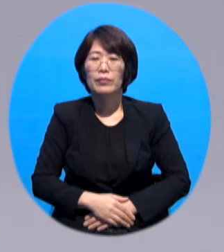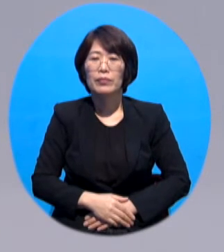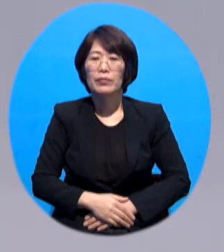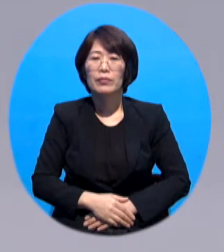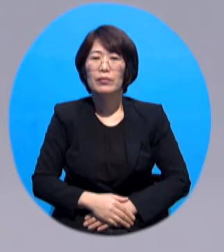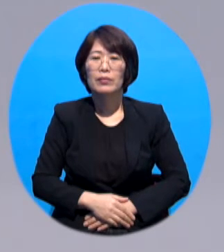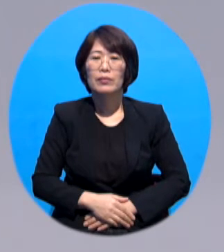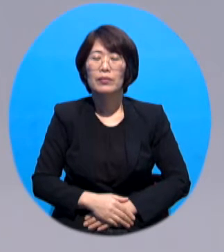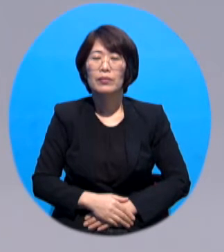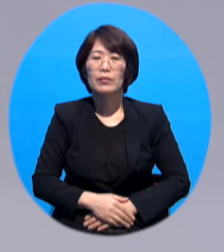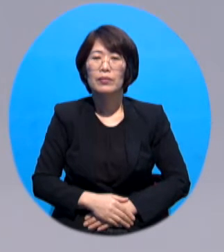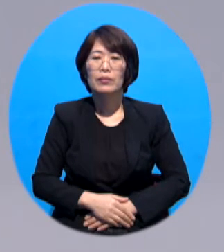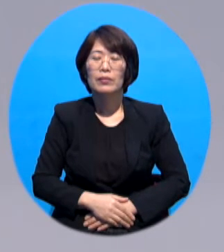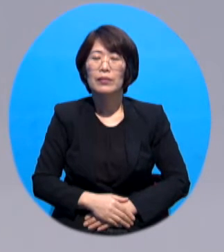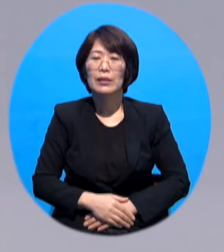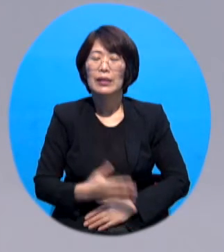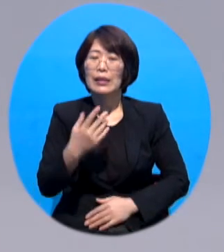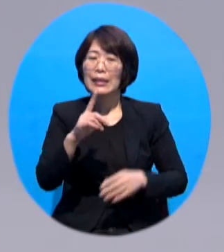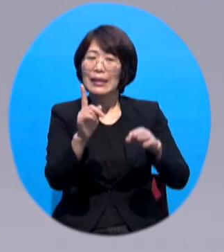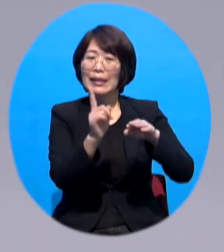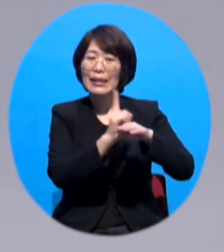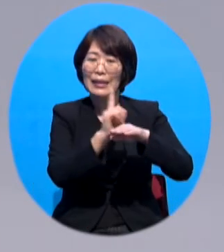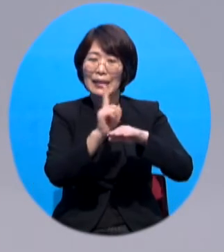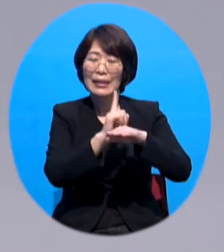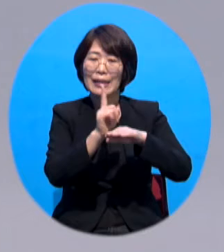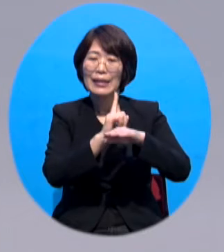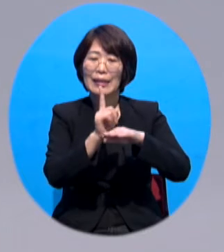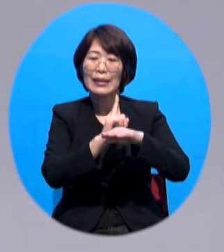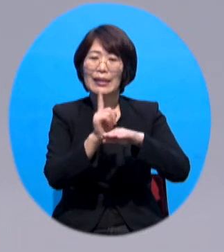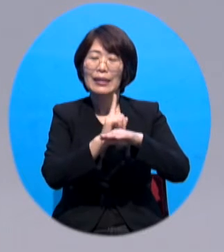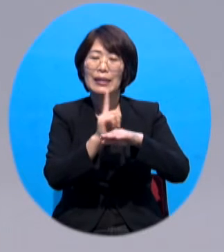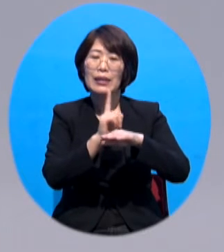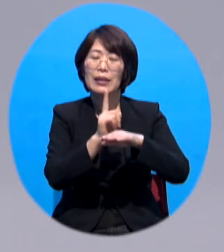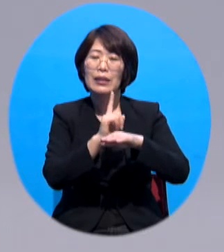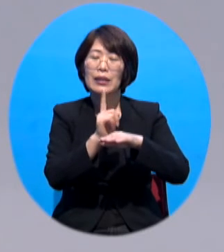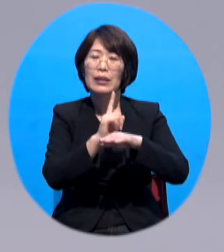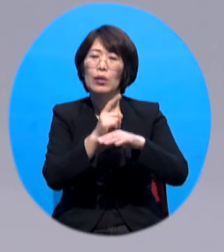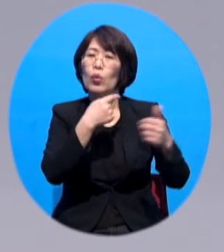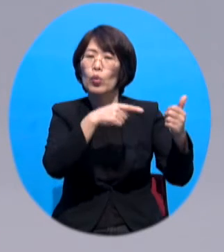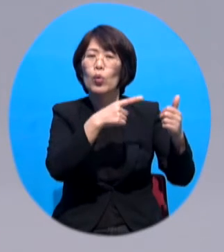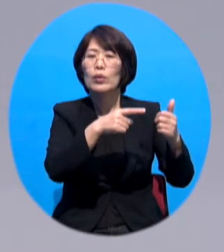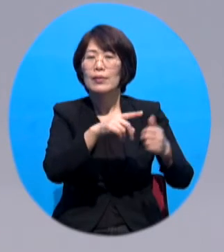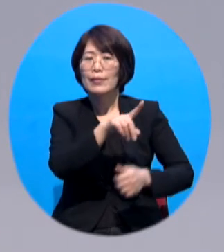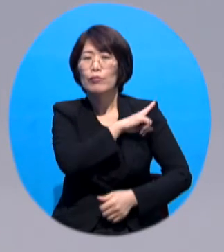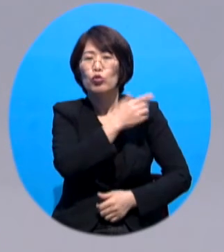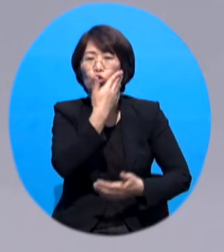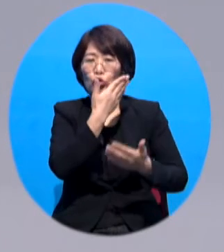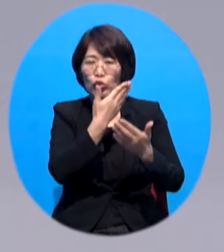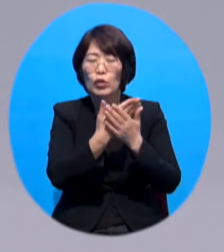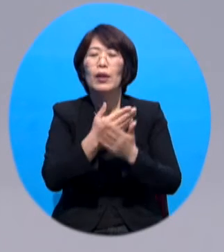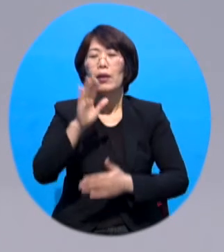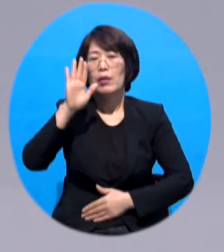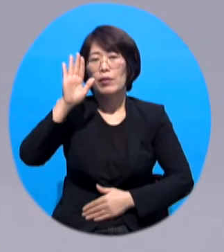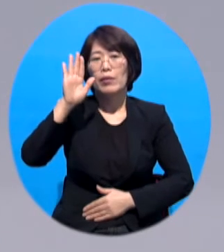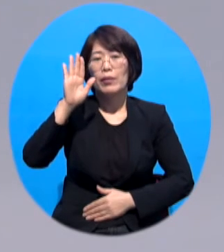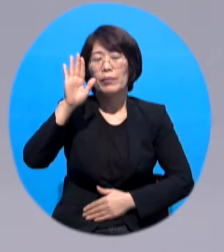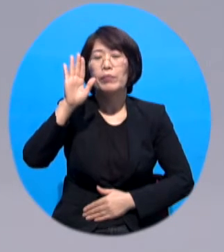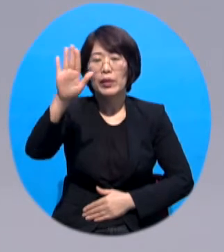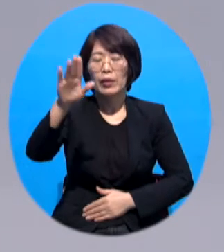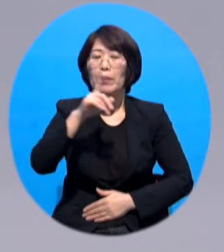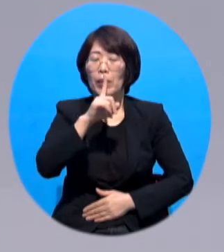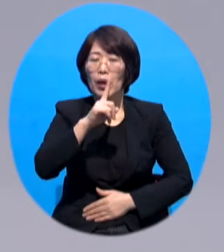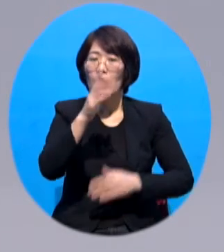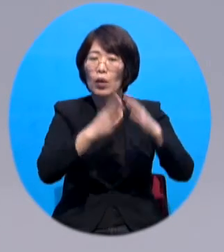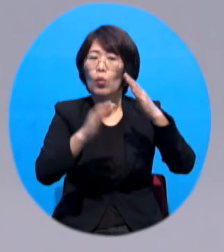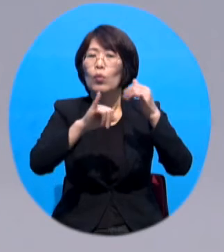아 제가 디지털 교육을 제일 중요한 1회 교육으로 하겠다 고 공약을